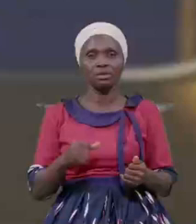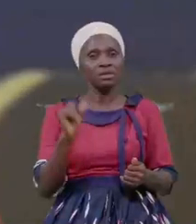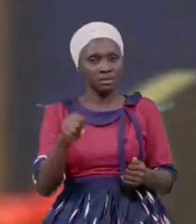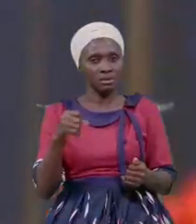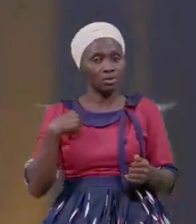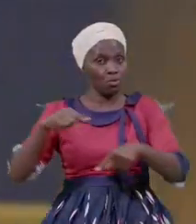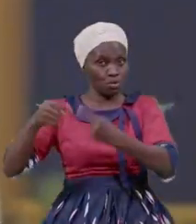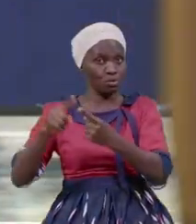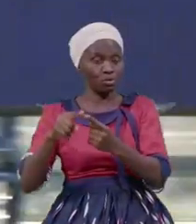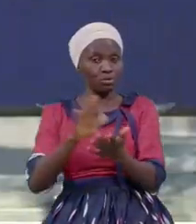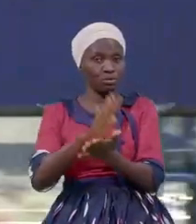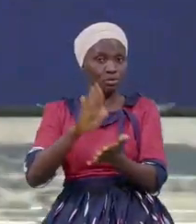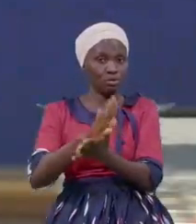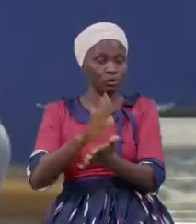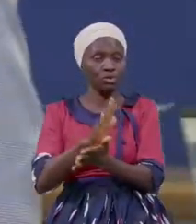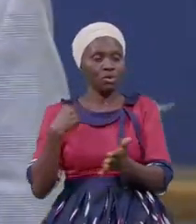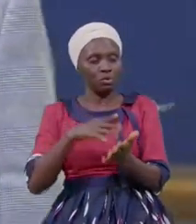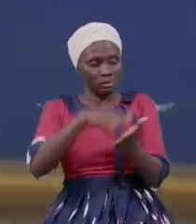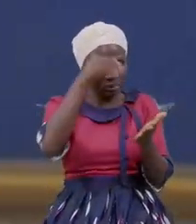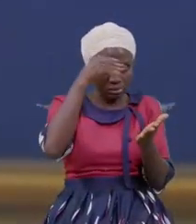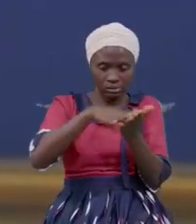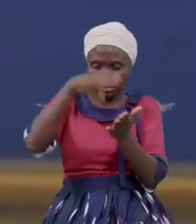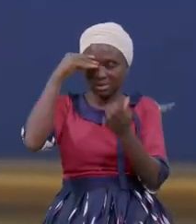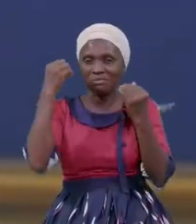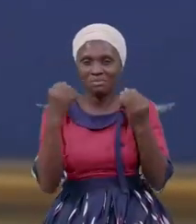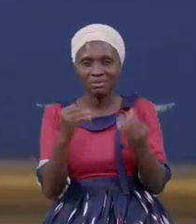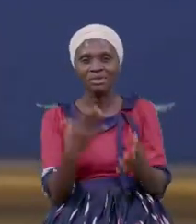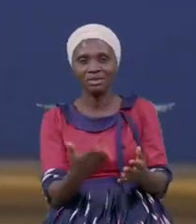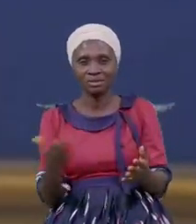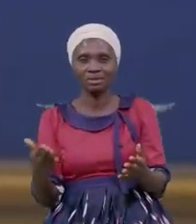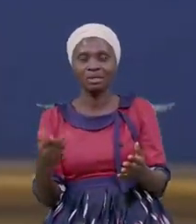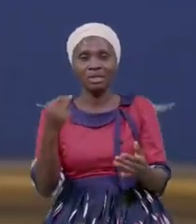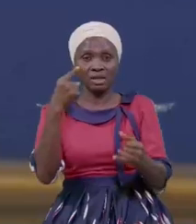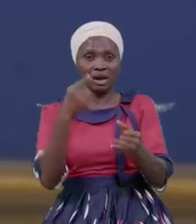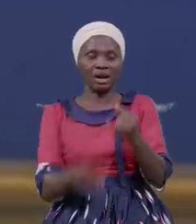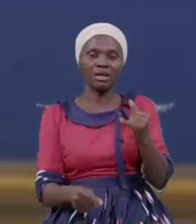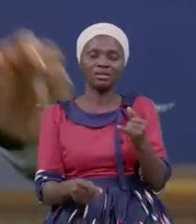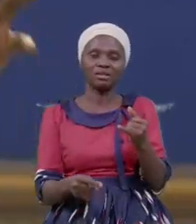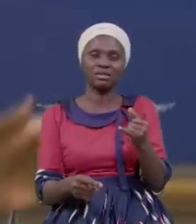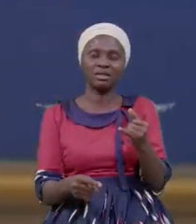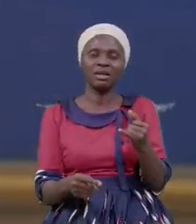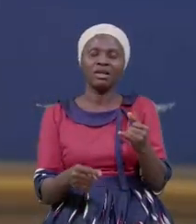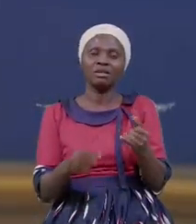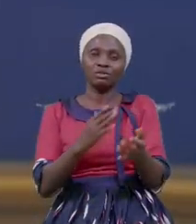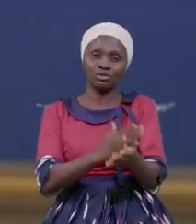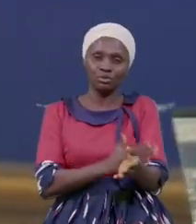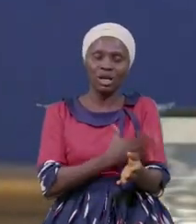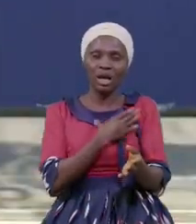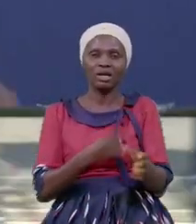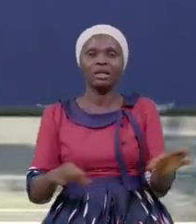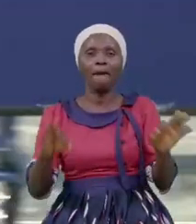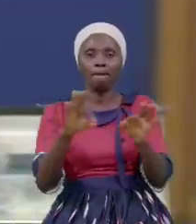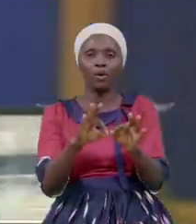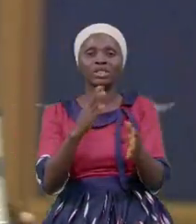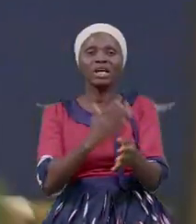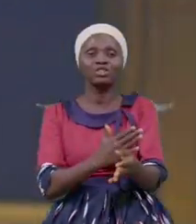l'école nous étudions telle matière telle manière et telle matière et la dernière matière essentielle la